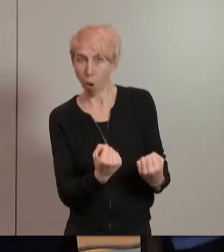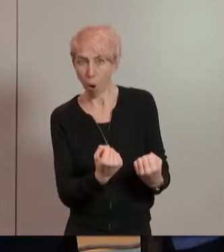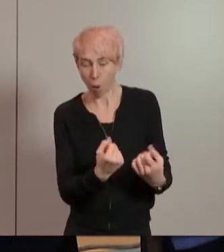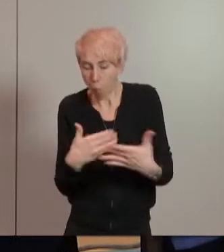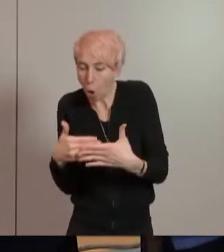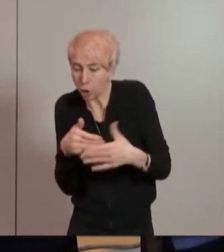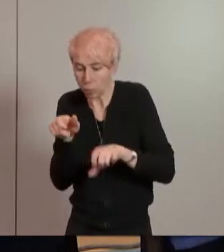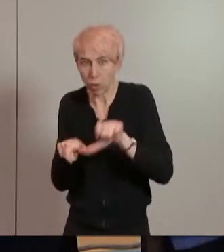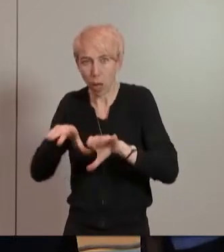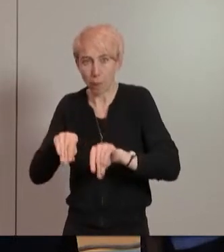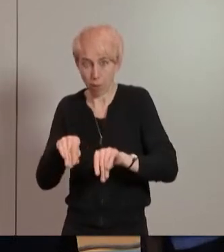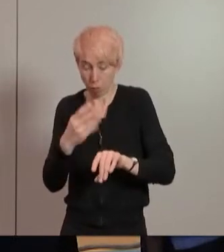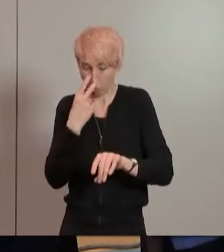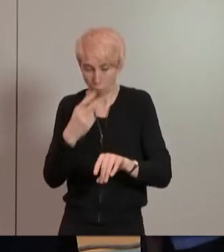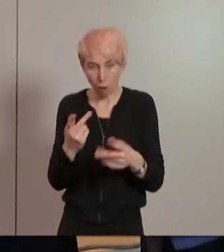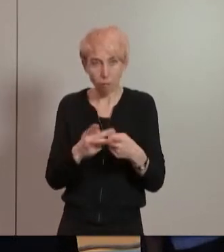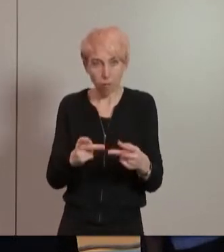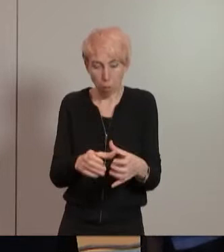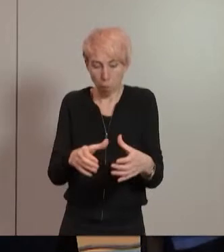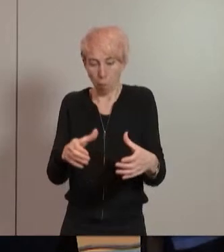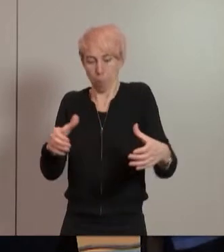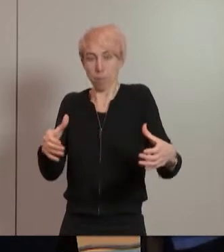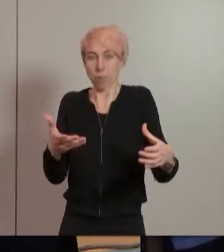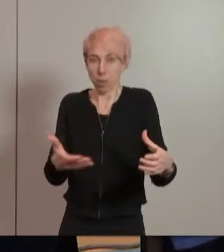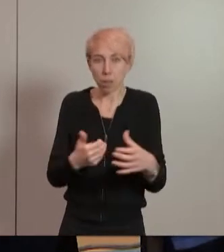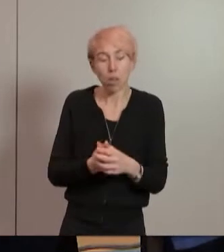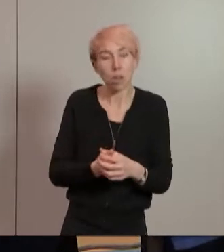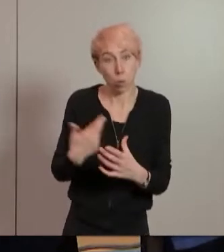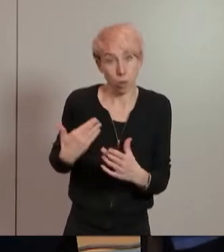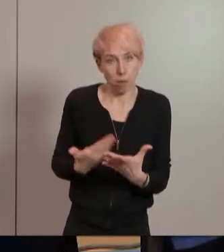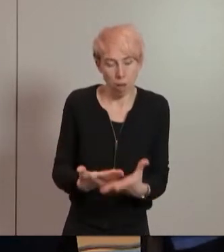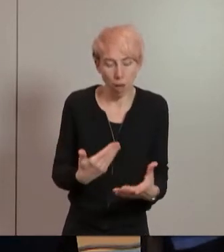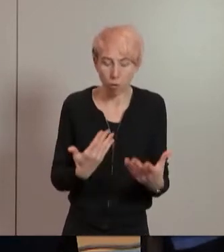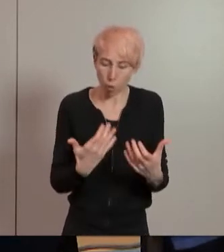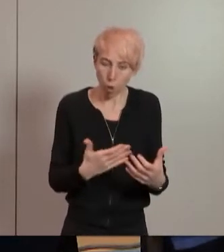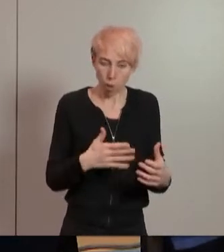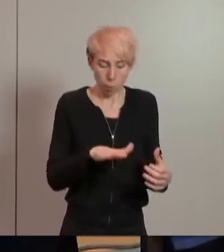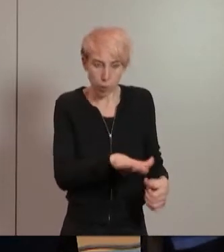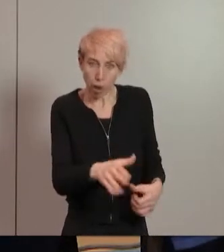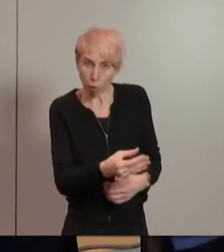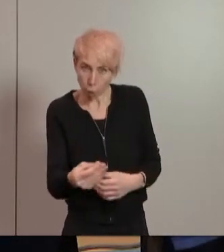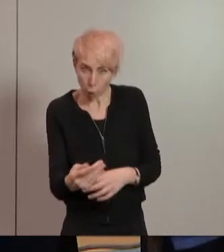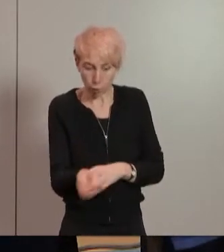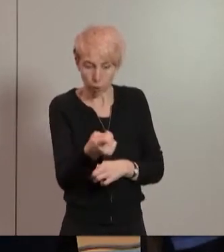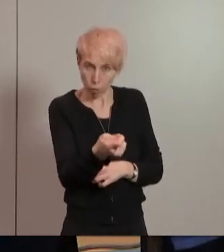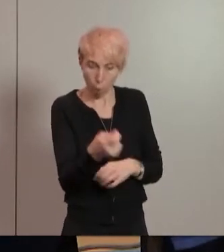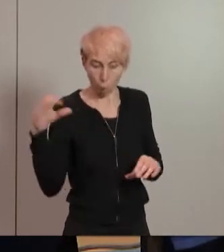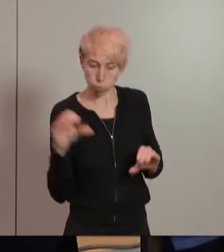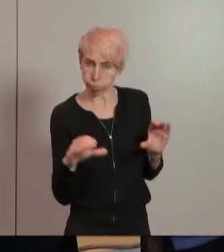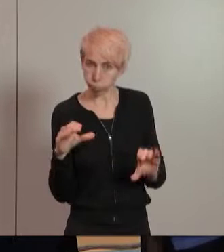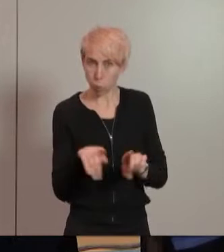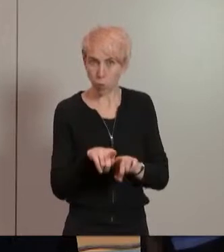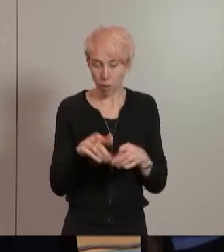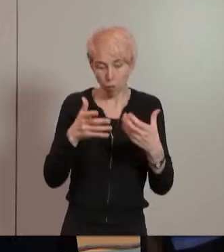de croissance démographique, redonner les moyens à l'éducation et à la petite enfance, et garantir la